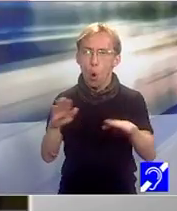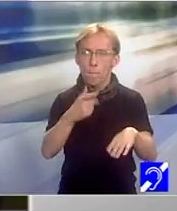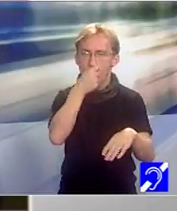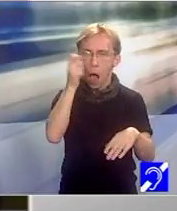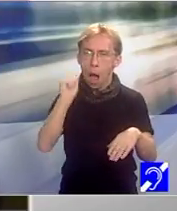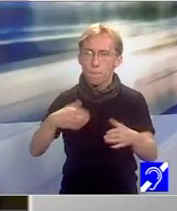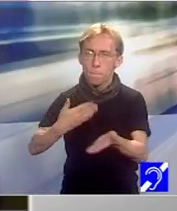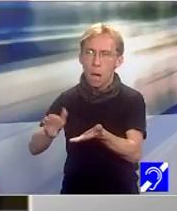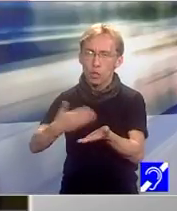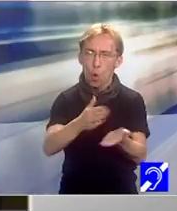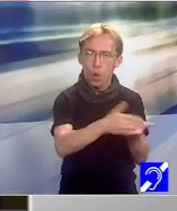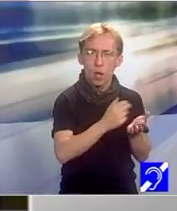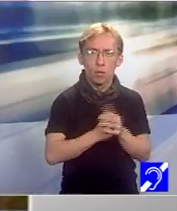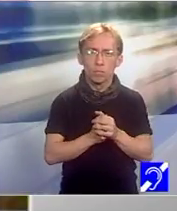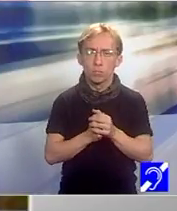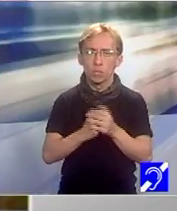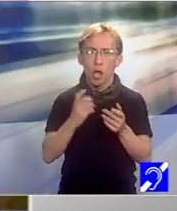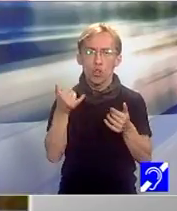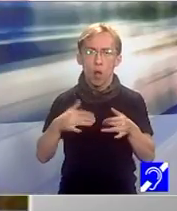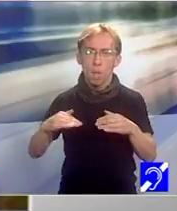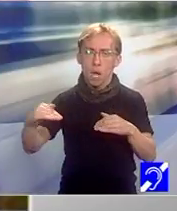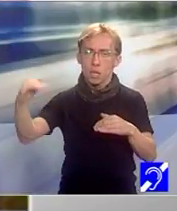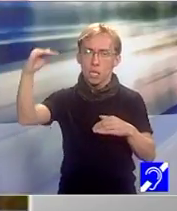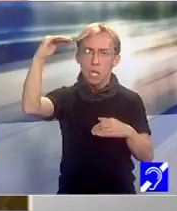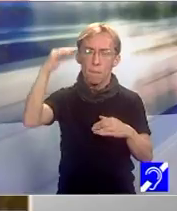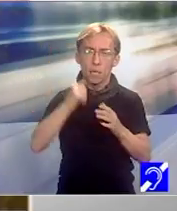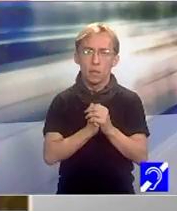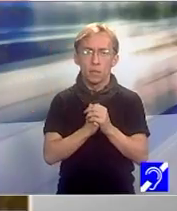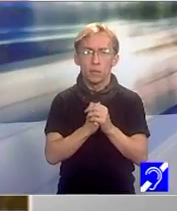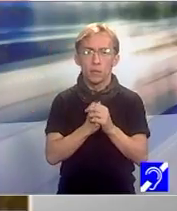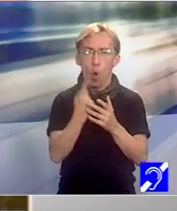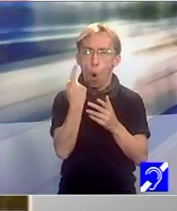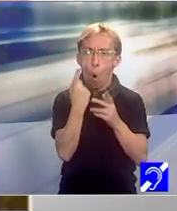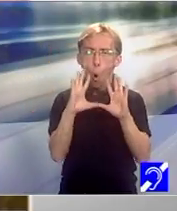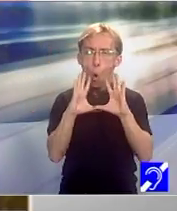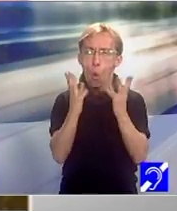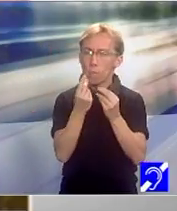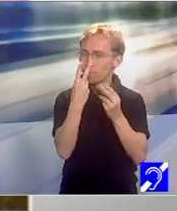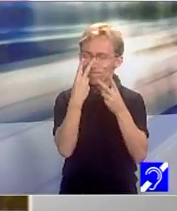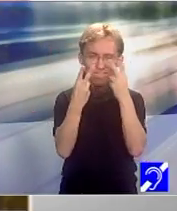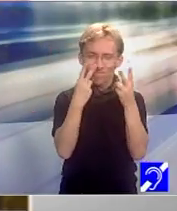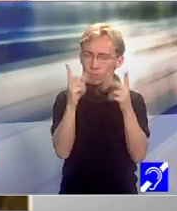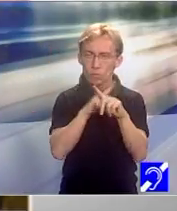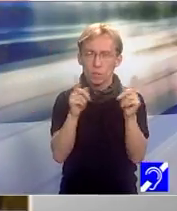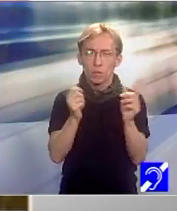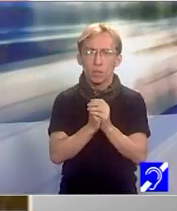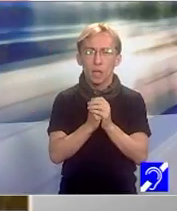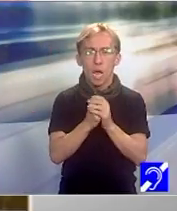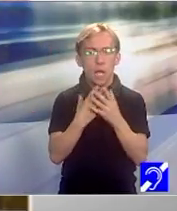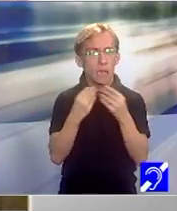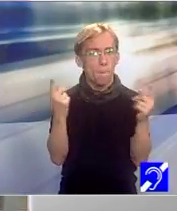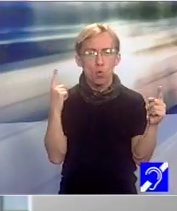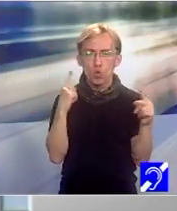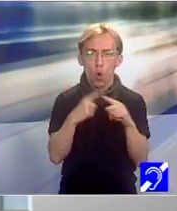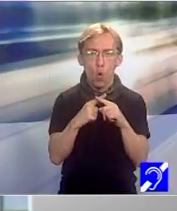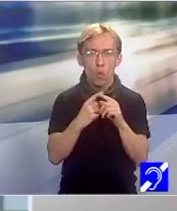rezidențiale, deveniți ulterior adulți, majoritatea cu dizabilități. O lume invizibilă pentru mulți dintre noi, deși de multe ori doar un